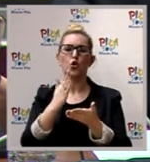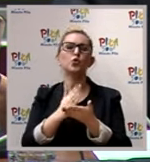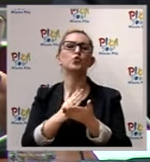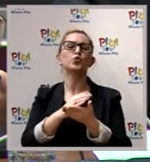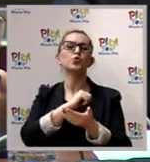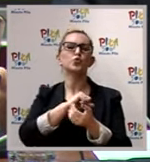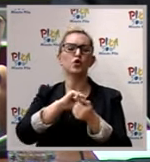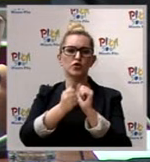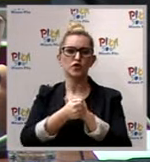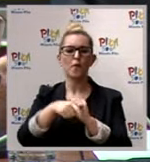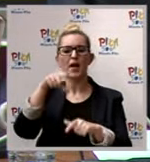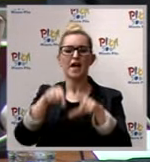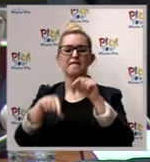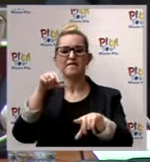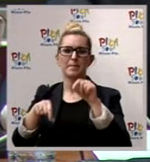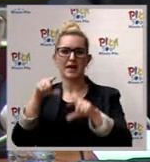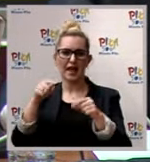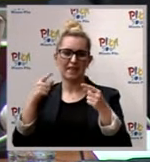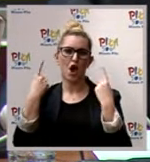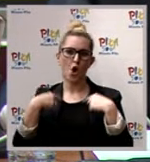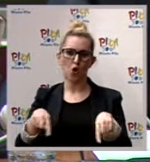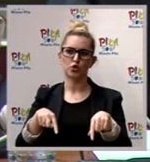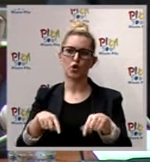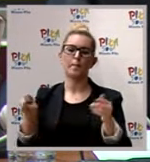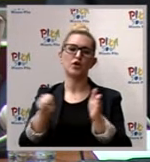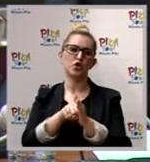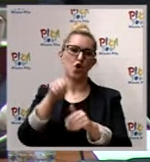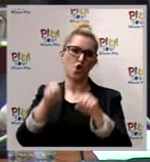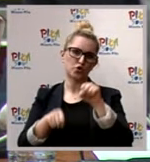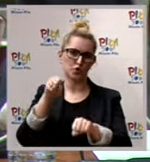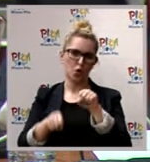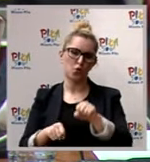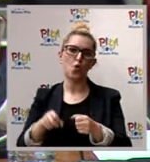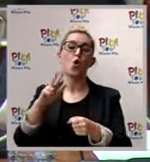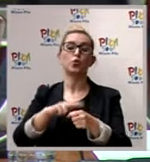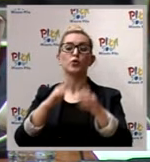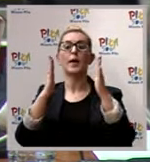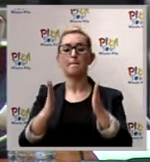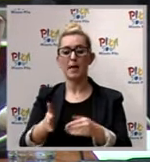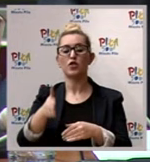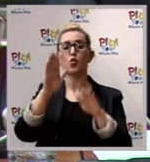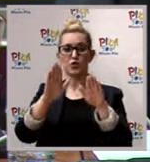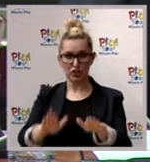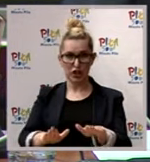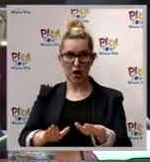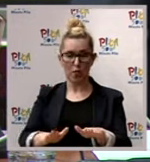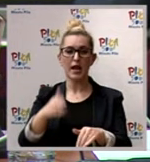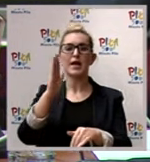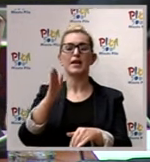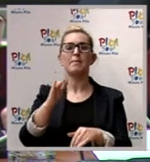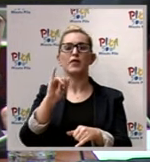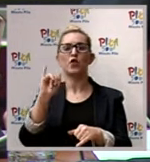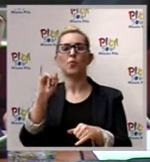Wanda Janyszka, Krystyna Danuta Jordan, Ewa Krystyna Jurach, Ewa Barbara